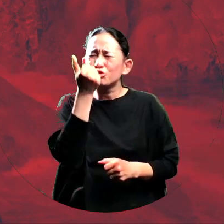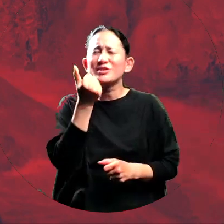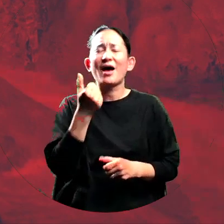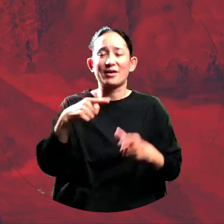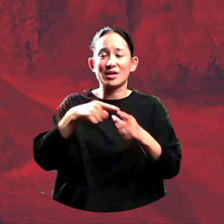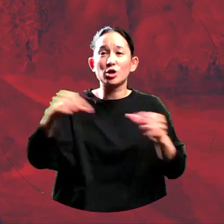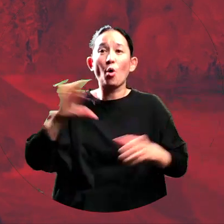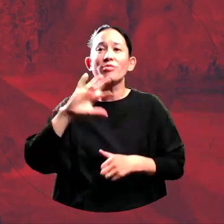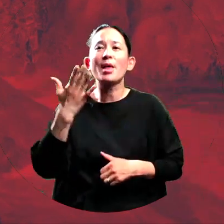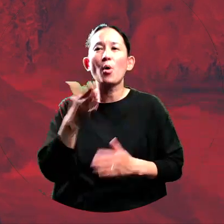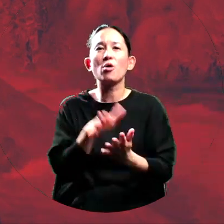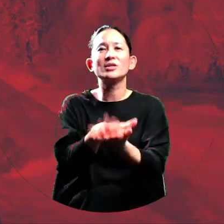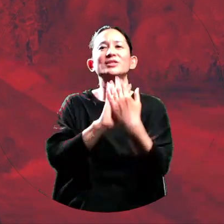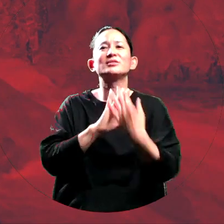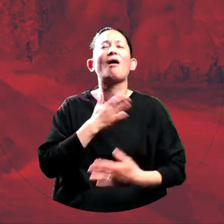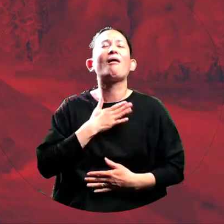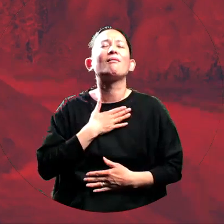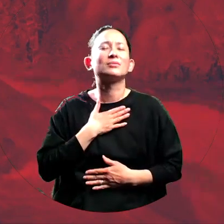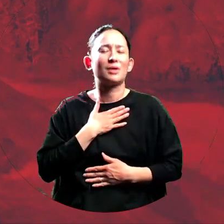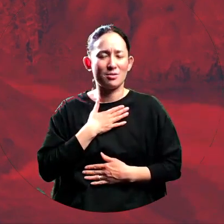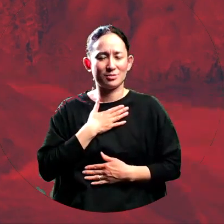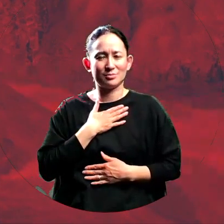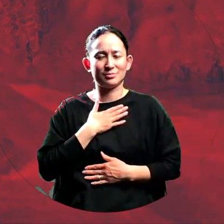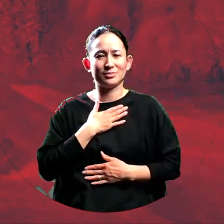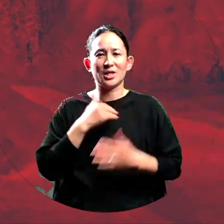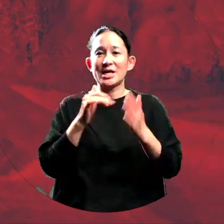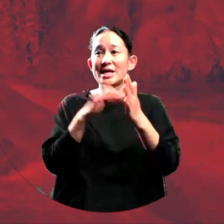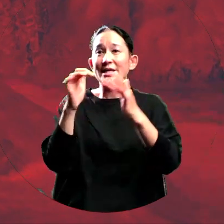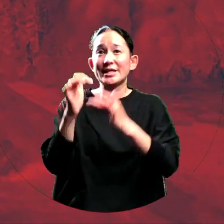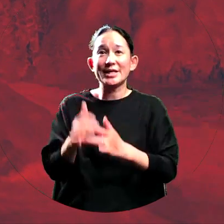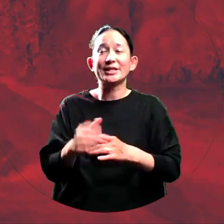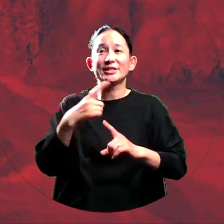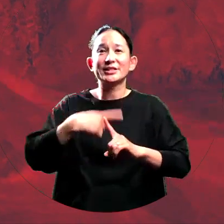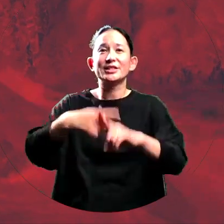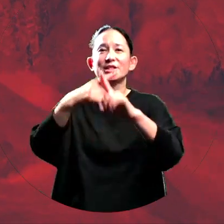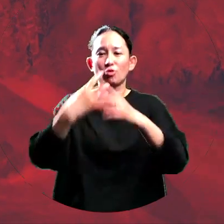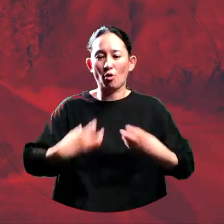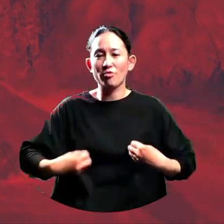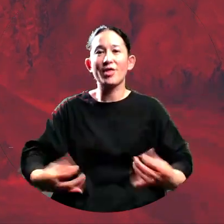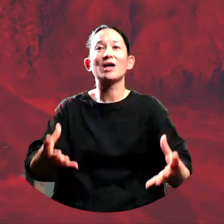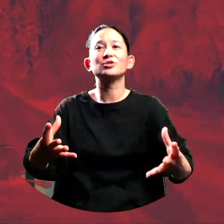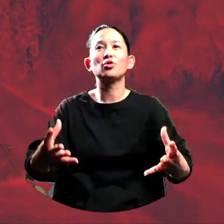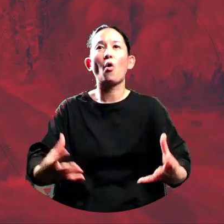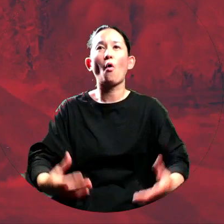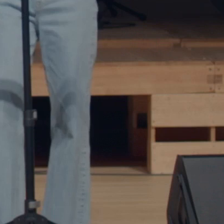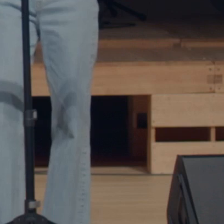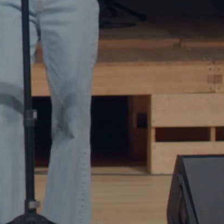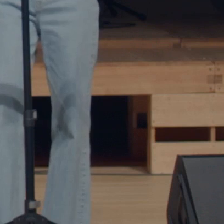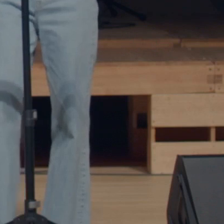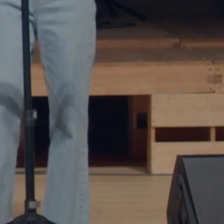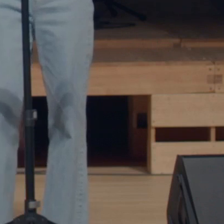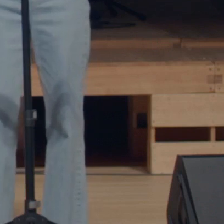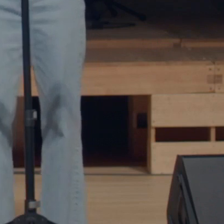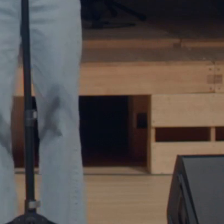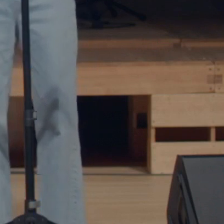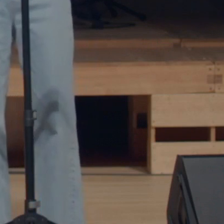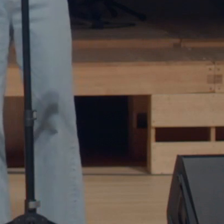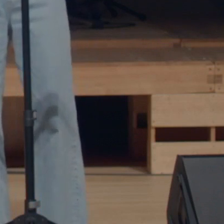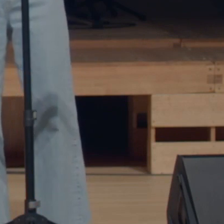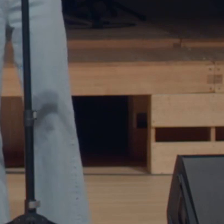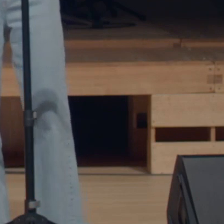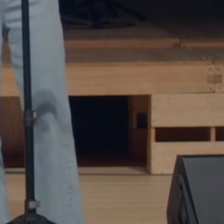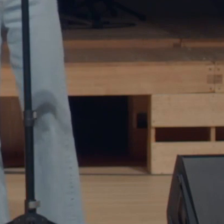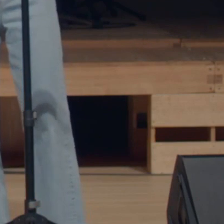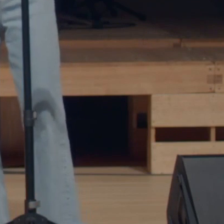ます。 That is same in Japan too. イエス・キリストの誕生をお祝いするのがクリスマスですよね。 Christmas is the day to celebrate Jesus' birth.